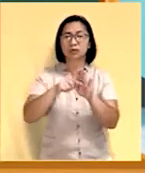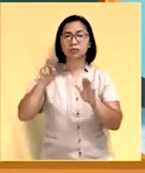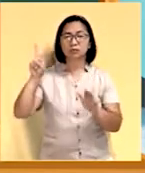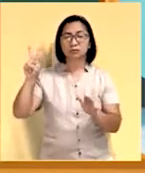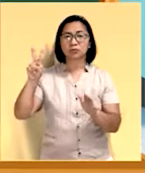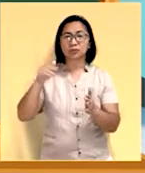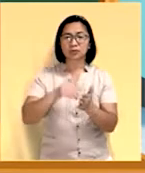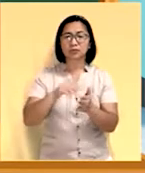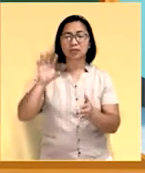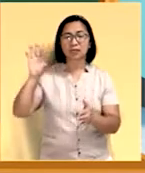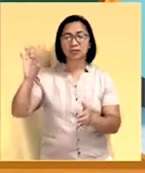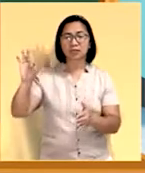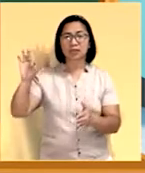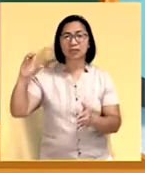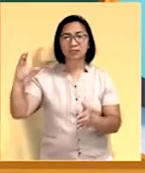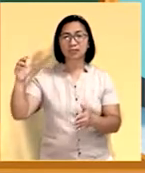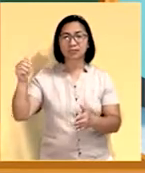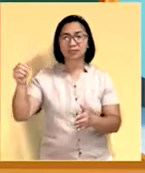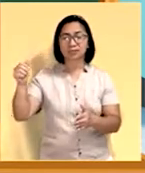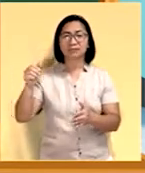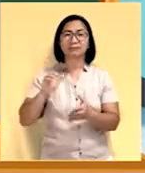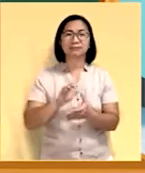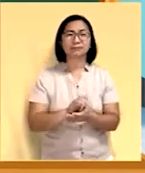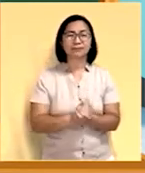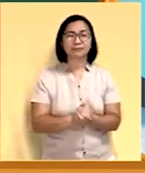2,910. Umpisahan na!